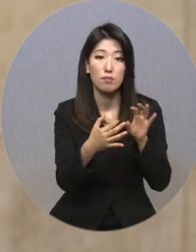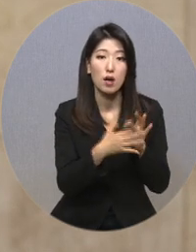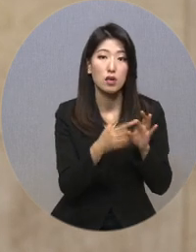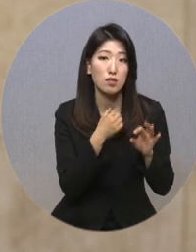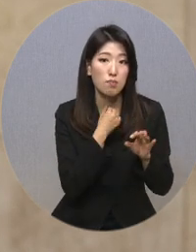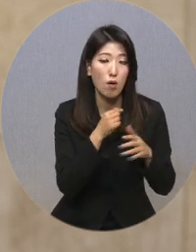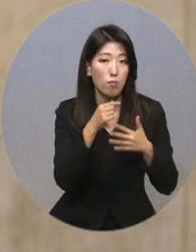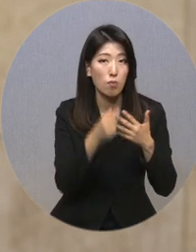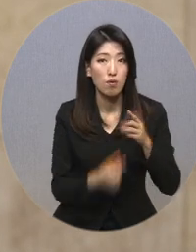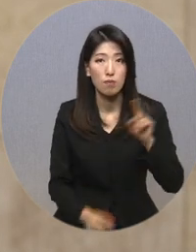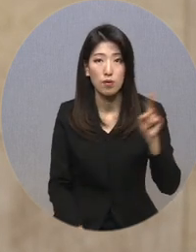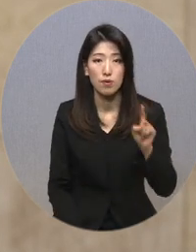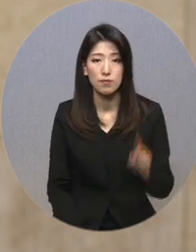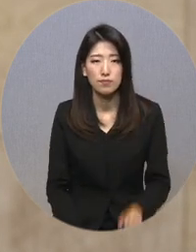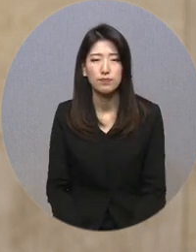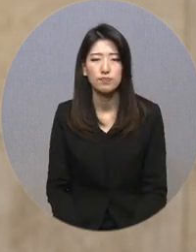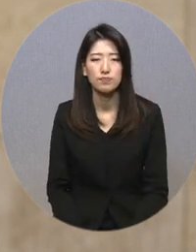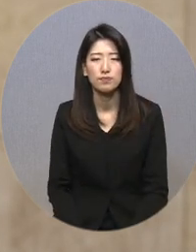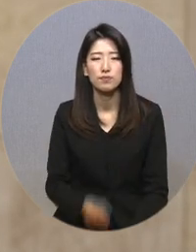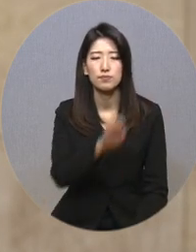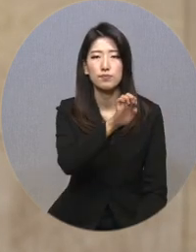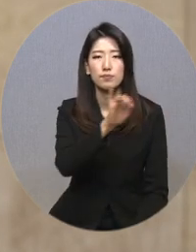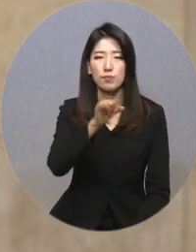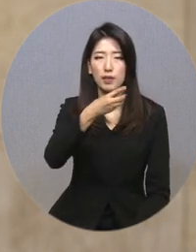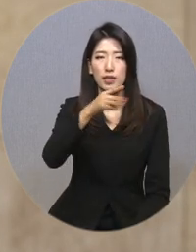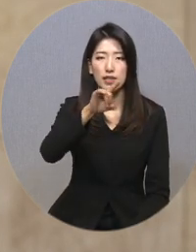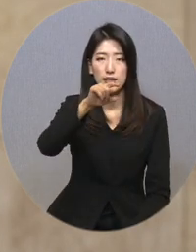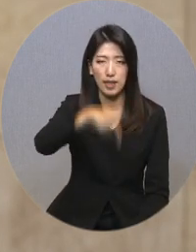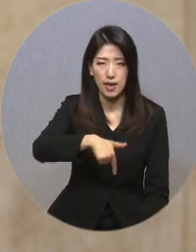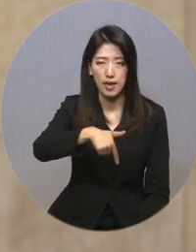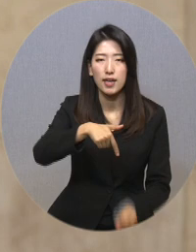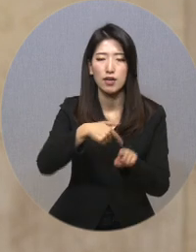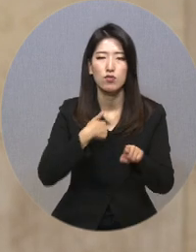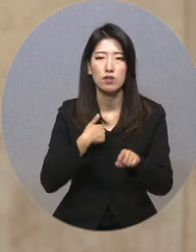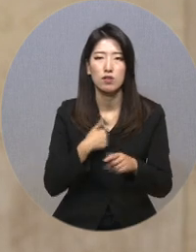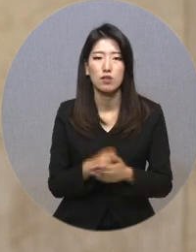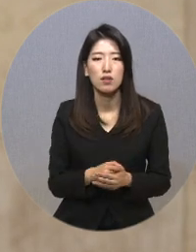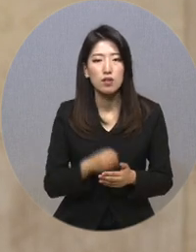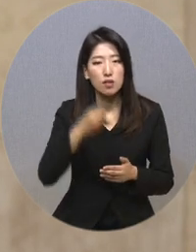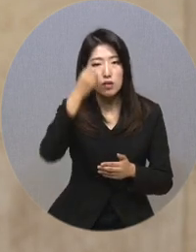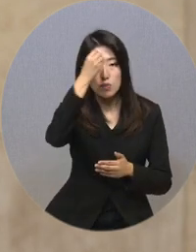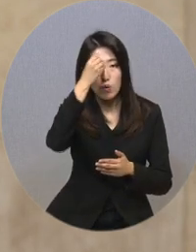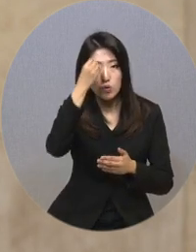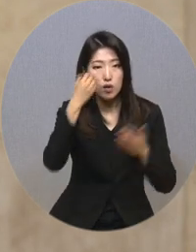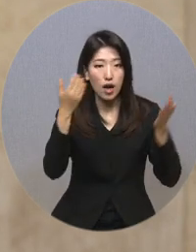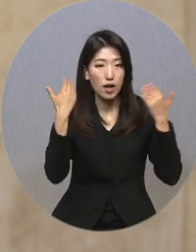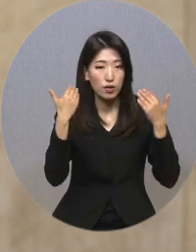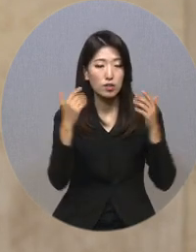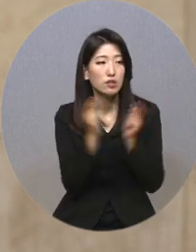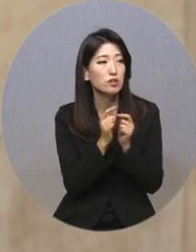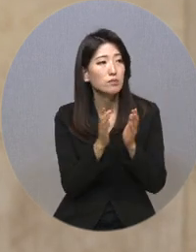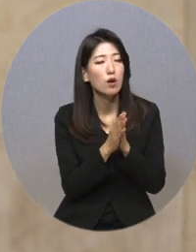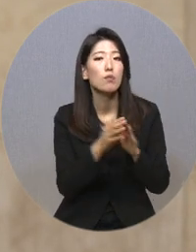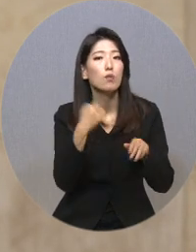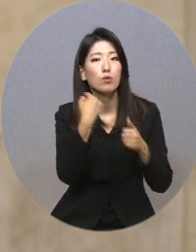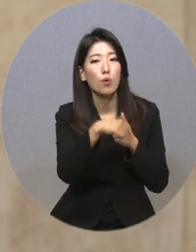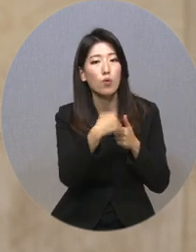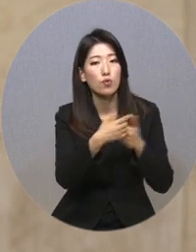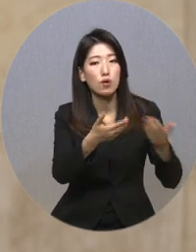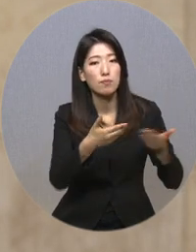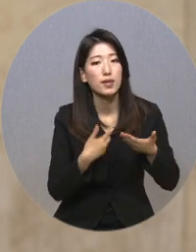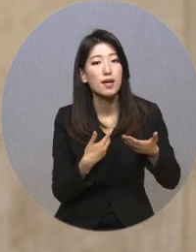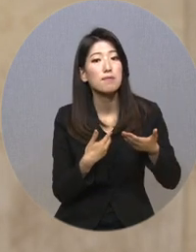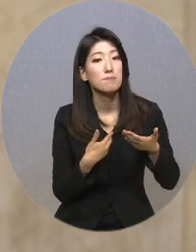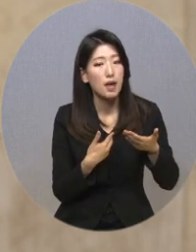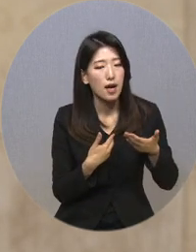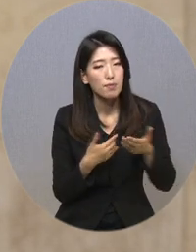있느냐. 대표적인 게 저희가 피텍입니다. 피텍이라는 게 뭐냐면 고등학교에 도제교육을 받은 학생들을 우리